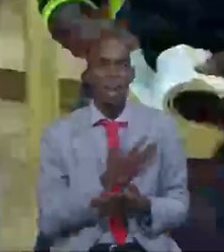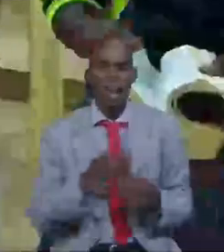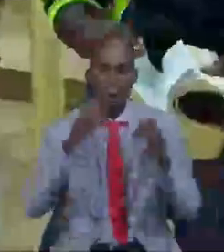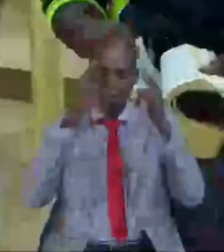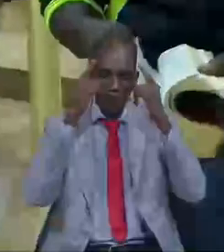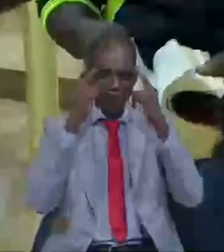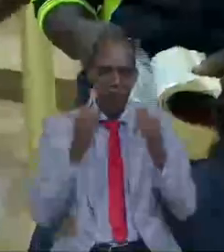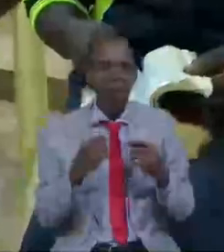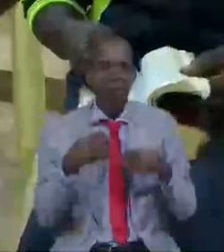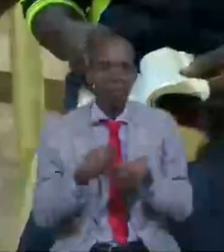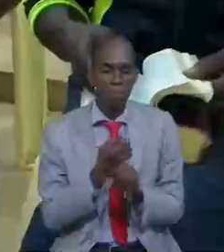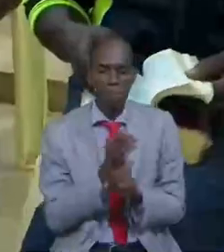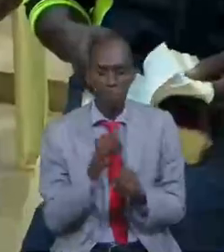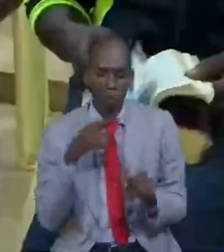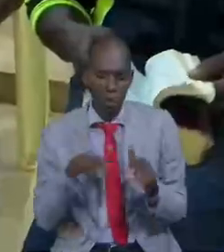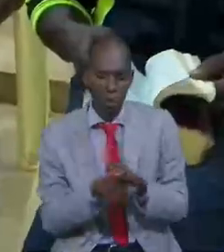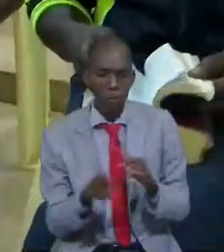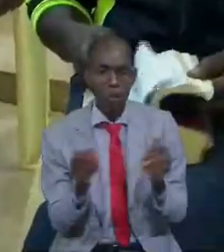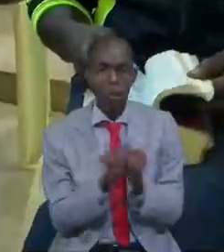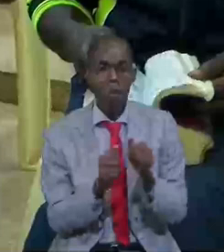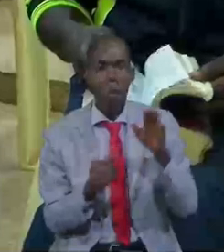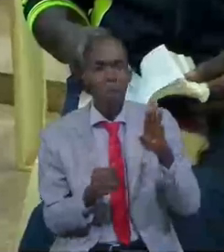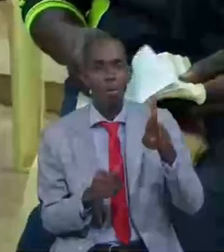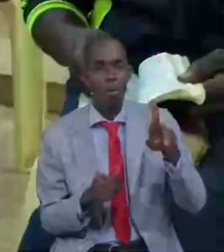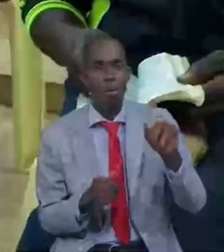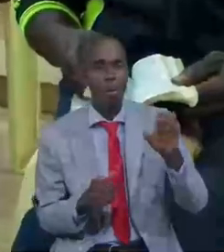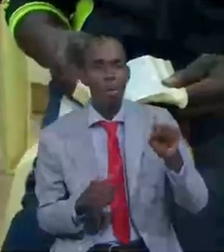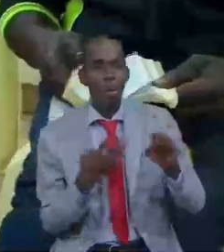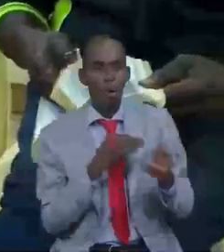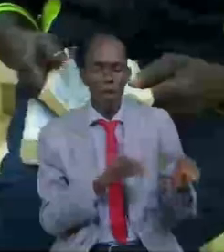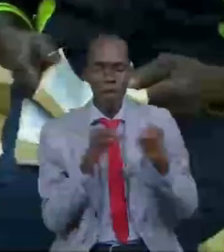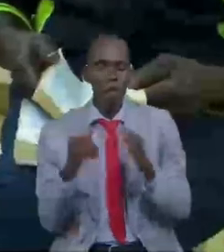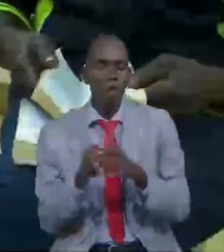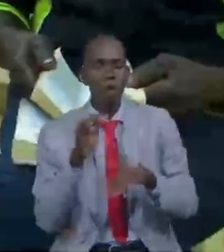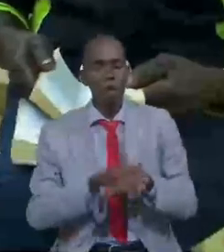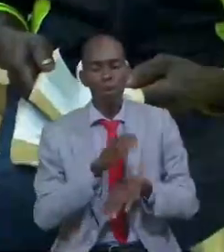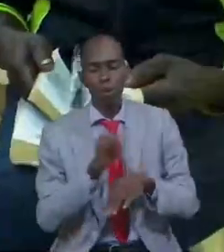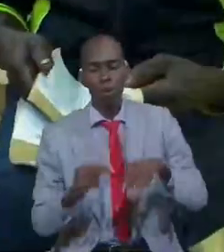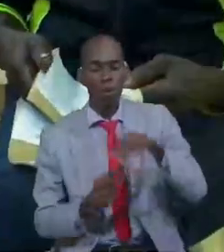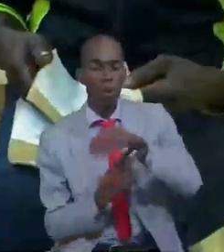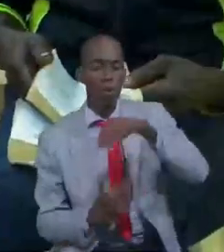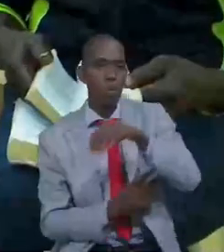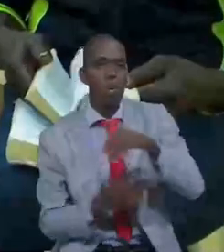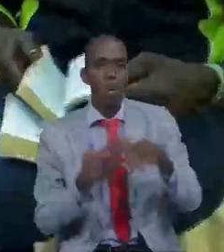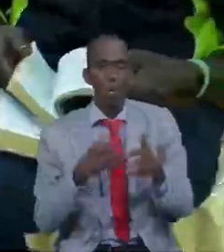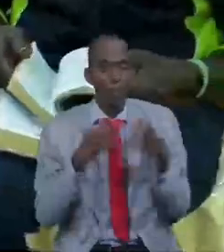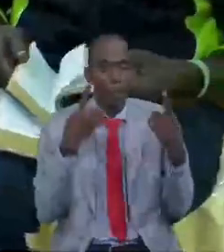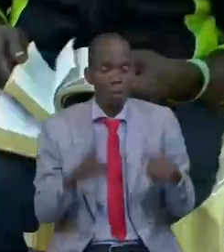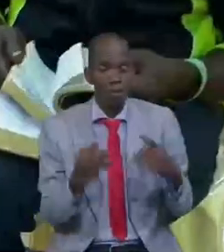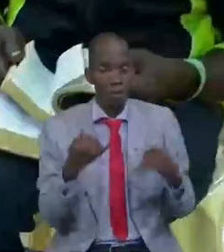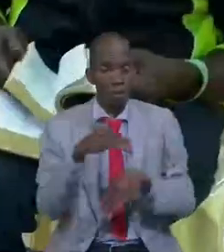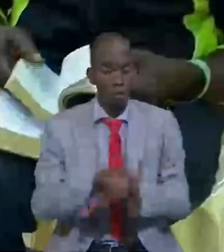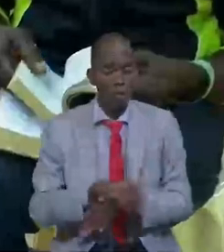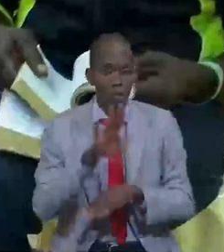Moïse éleva un serpent des reins et mit sur une perche. Et quiconque dans ta vie ce soir, ça va